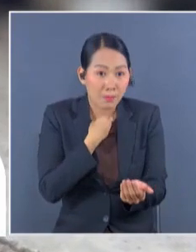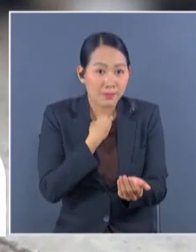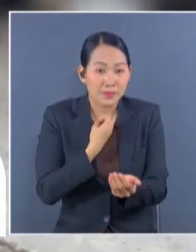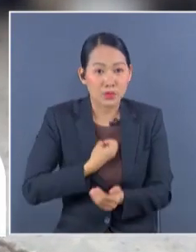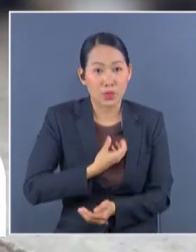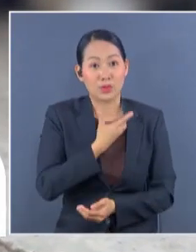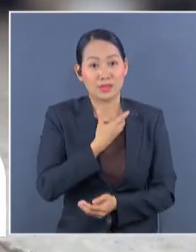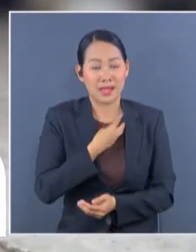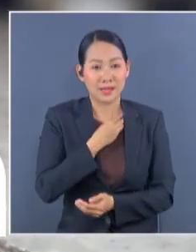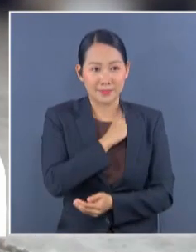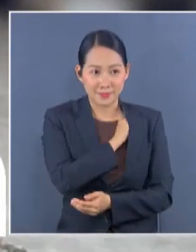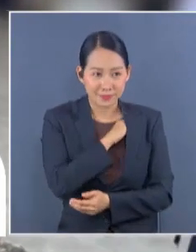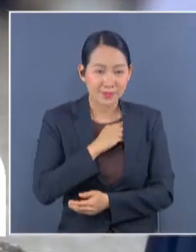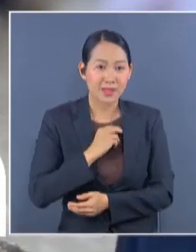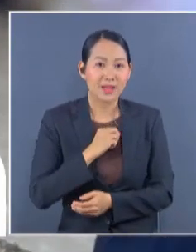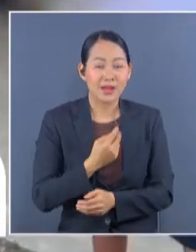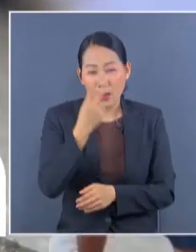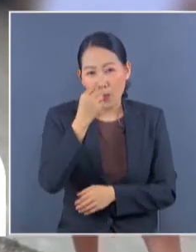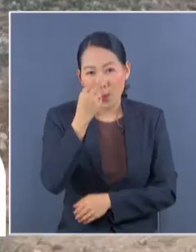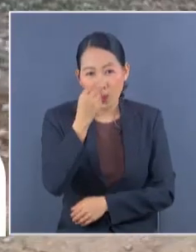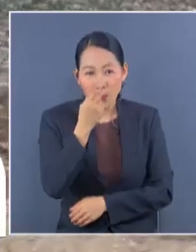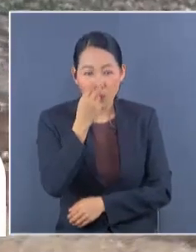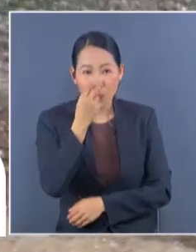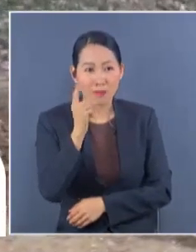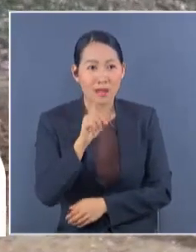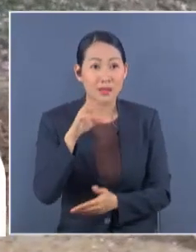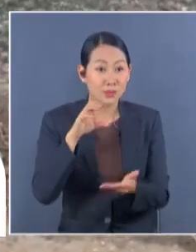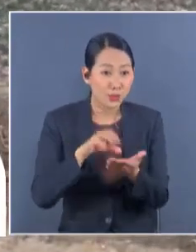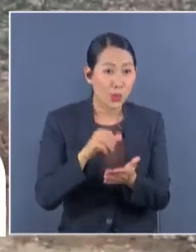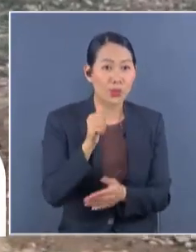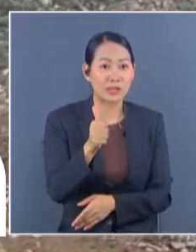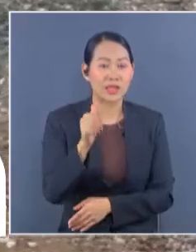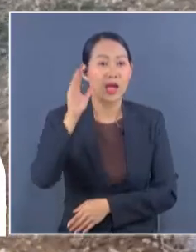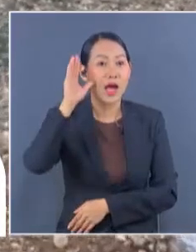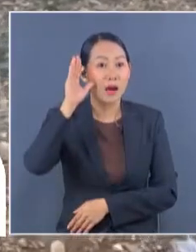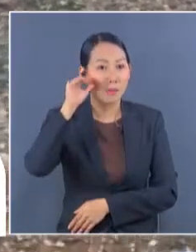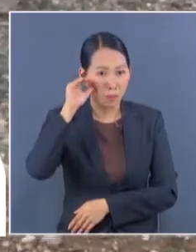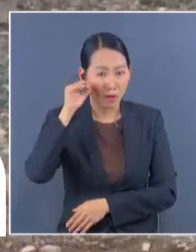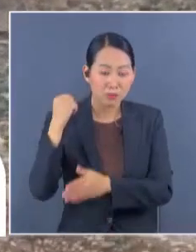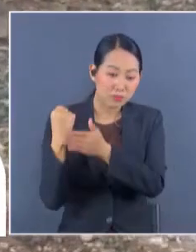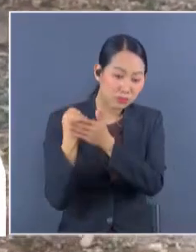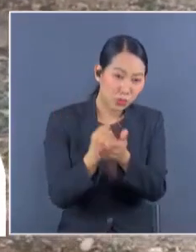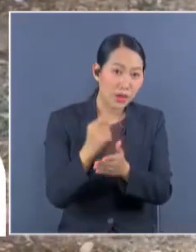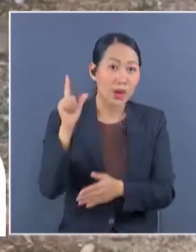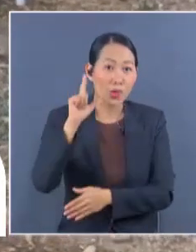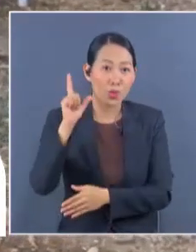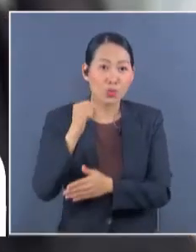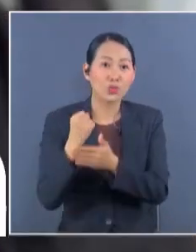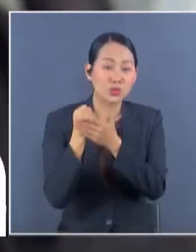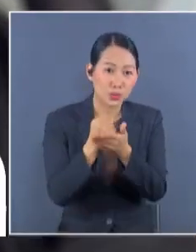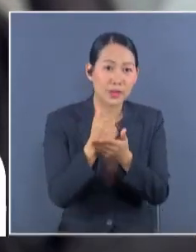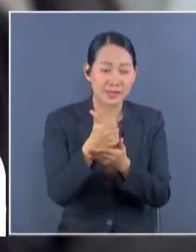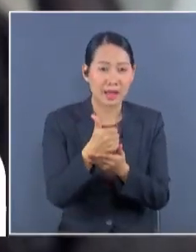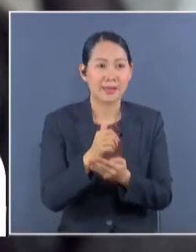อนนั้นคุณแม่บอกได้แต่ร้องไห้โชคดีที่ตอนเกิดเหตุเนี่ยมีสามีอยู่ก็คือคุณพ่อแล้วก็พี่ชายอยู่ด้วยเย